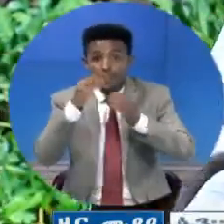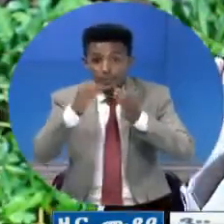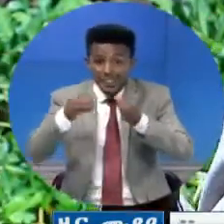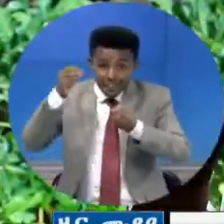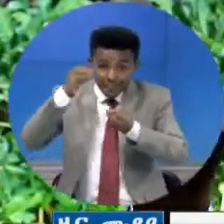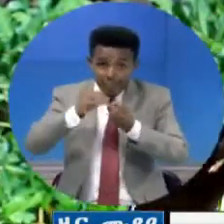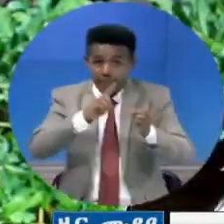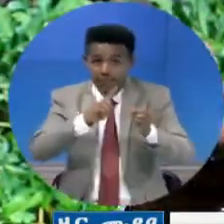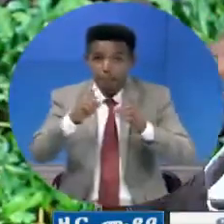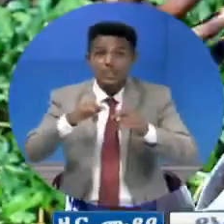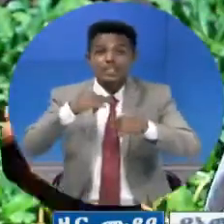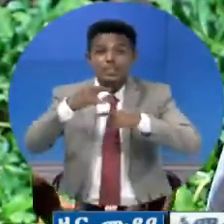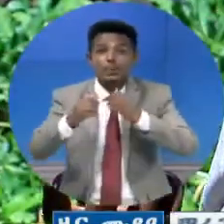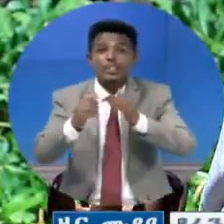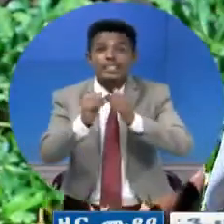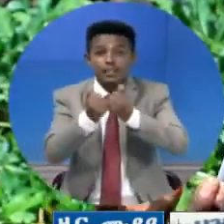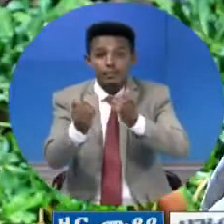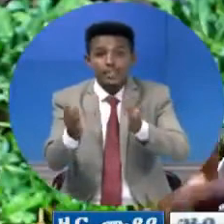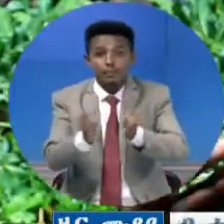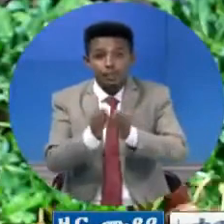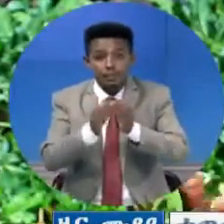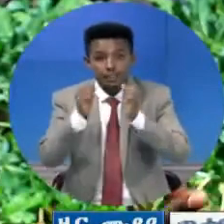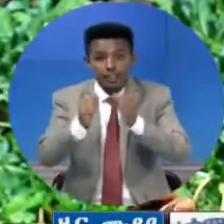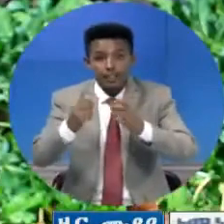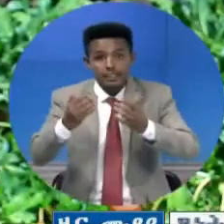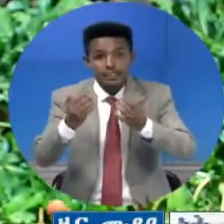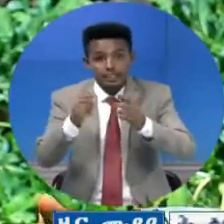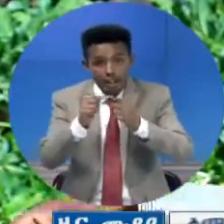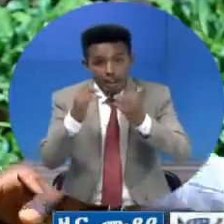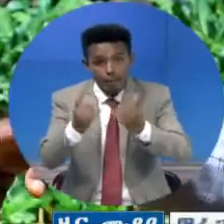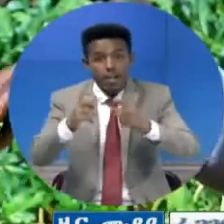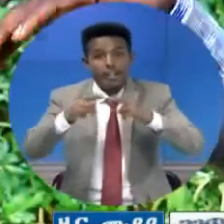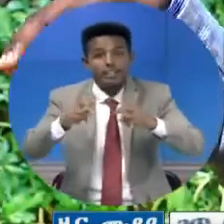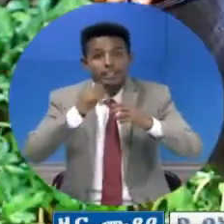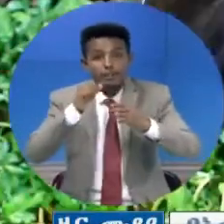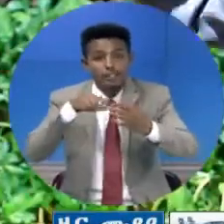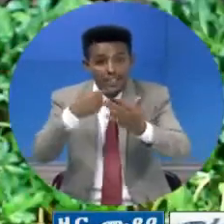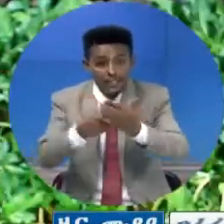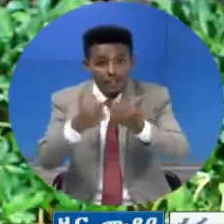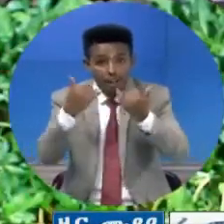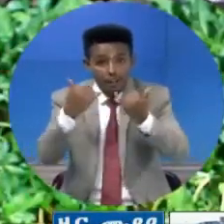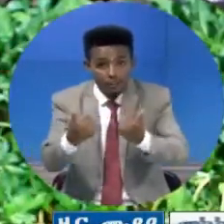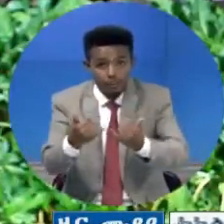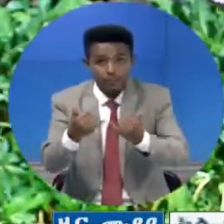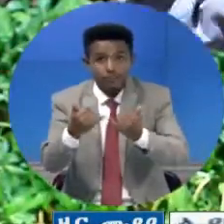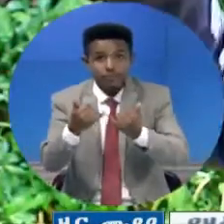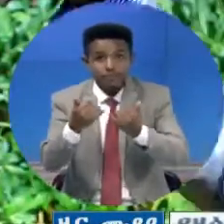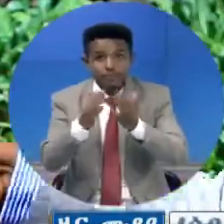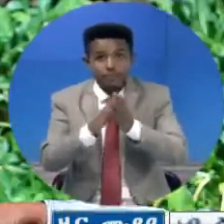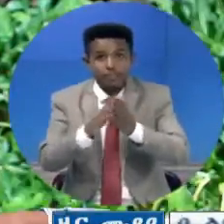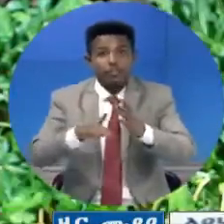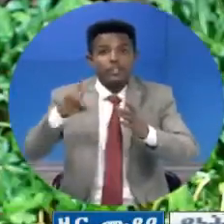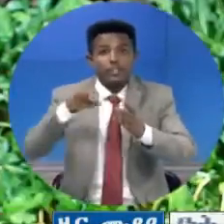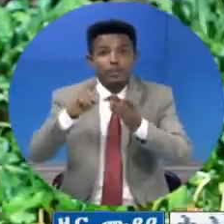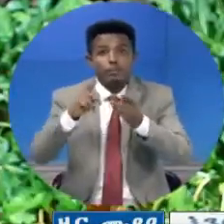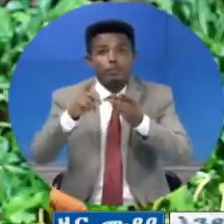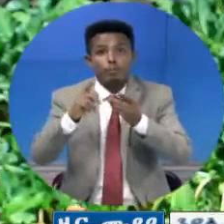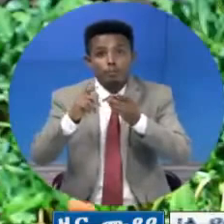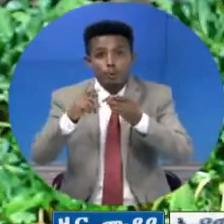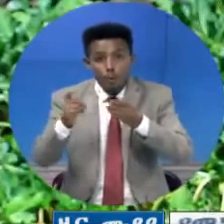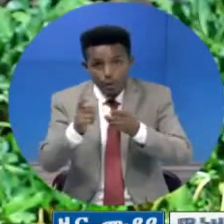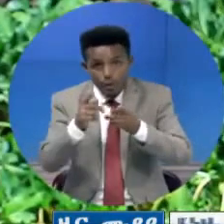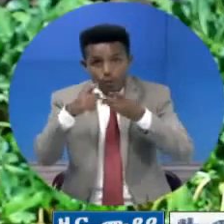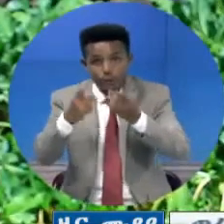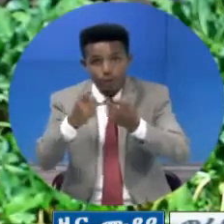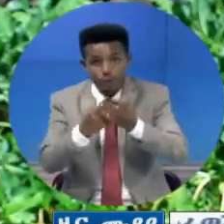እንዴት መሰብሰብ እንችላለን የሚለው እስካሁን አልተጠናም። ስለዚህ አሁን ምንድነው በነኚህ በጣም ከፍተኛ በሆኑ ቦታዎች ላይ ነው የመኖ ለማዳም